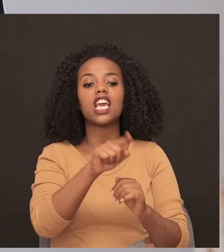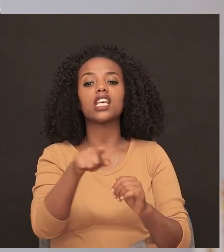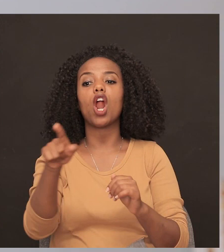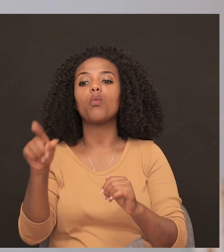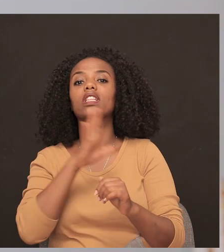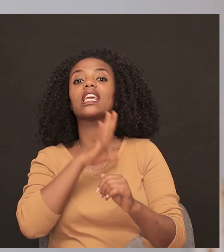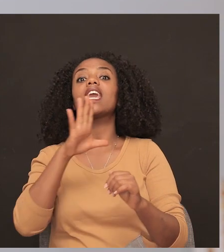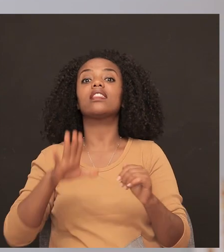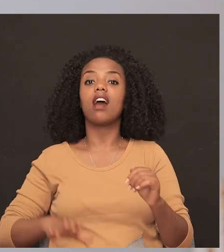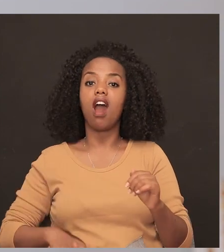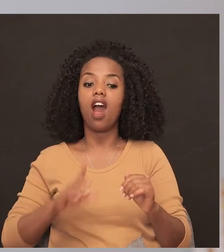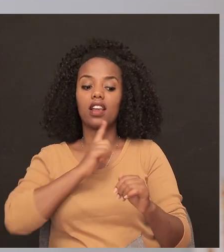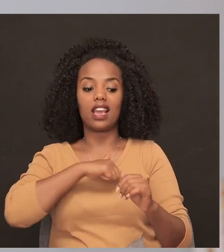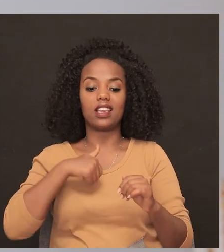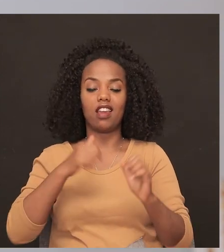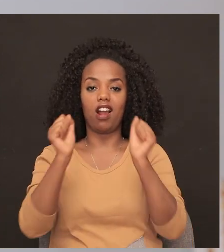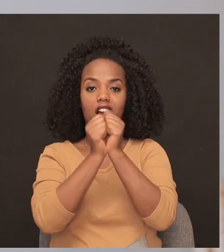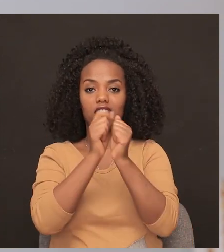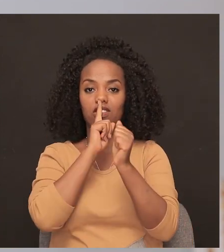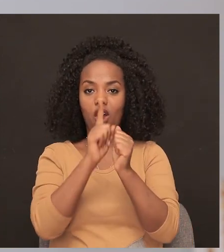ጌታ ከኛ ጋር ነው።